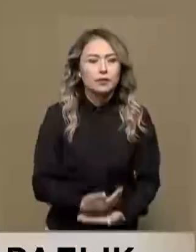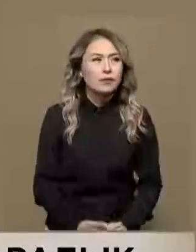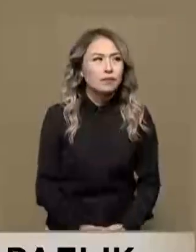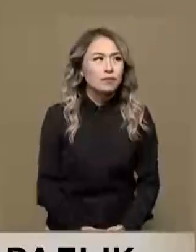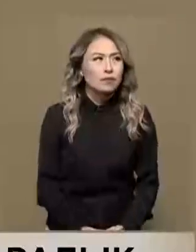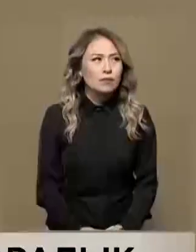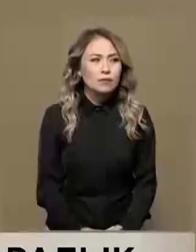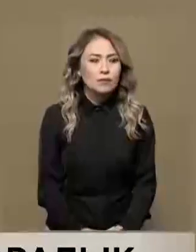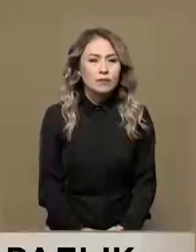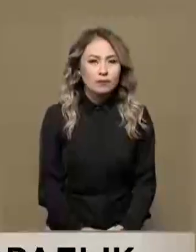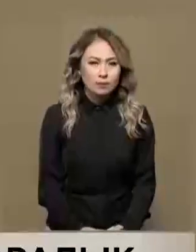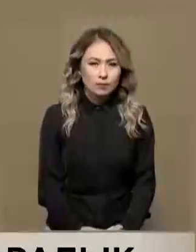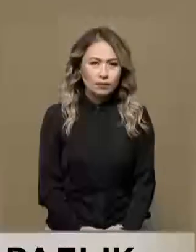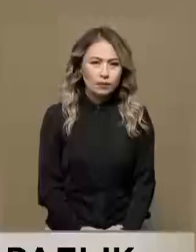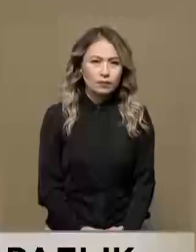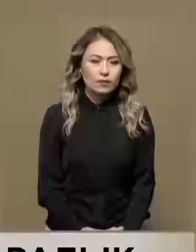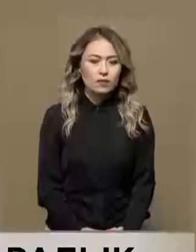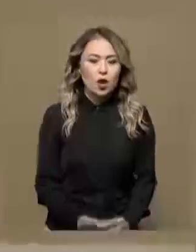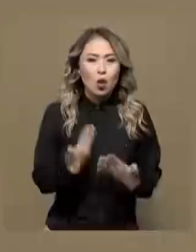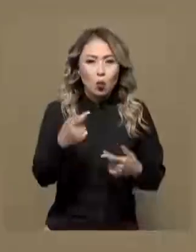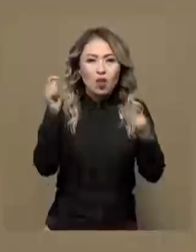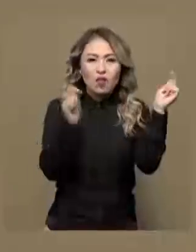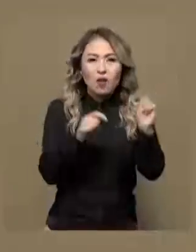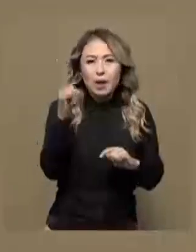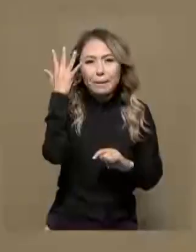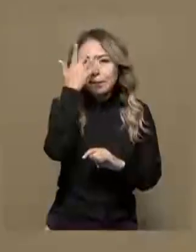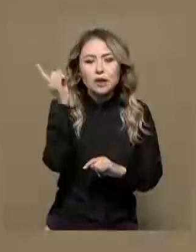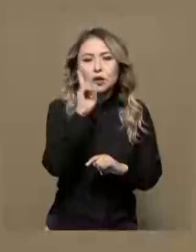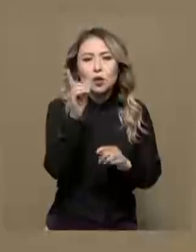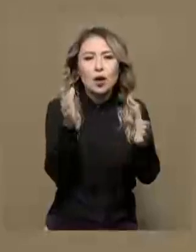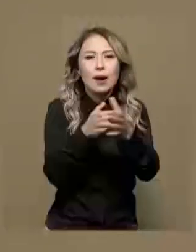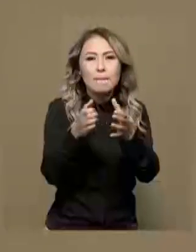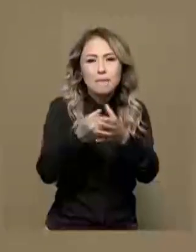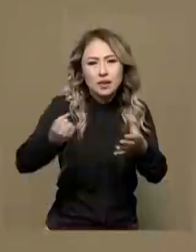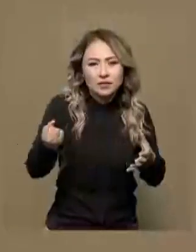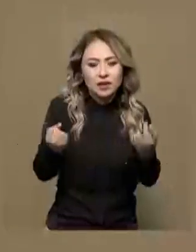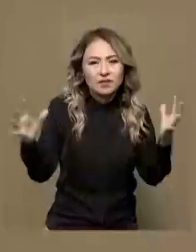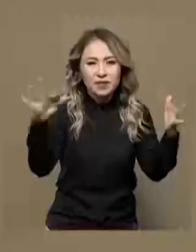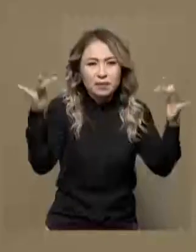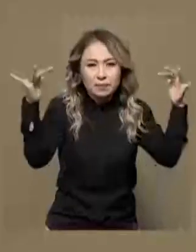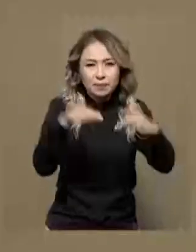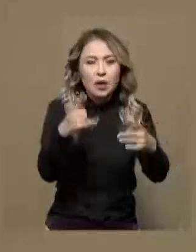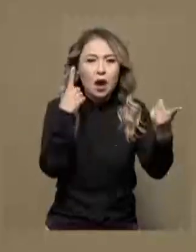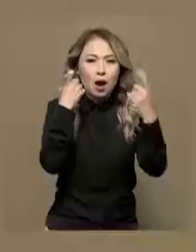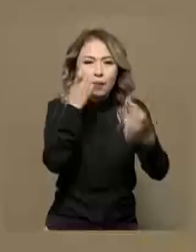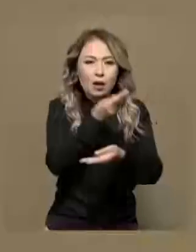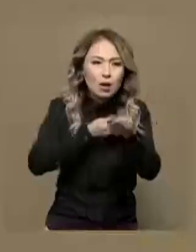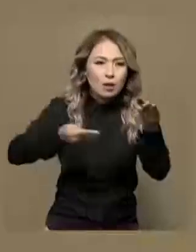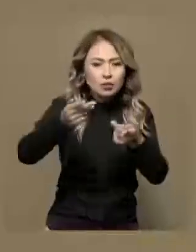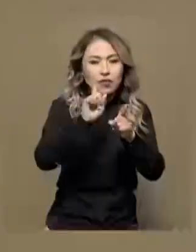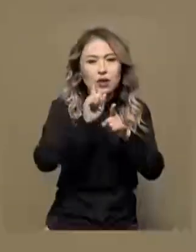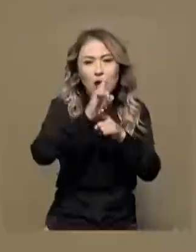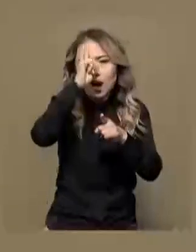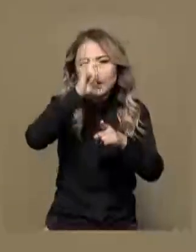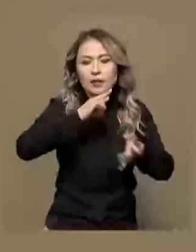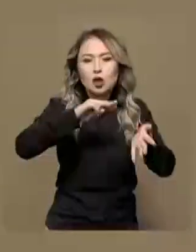данного мероприятия является познакомить. Бұл форумның мақсаты компанияның серіктестерін бір жерге тоғыстыру, ақпарат алмасып, Рамс Қазақстан